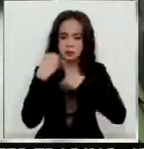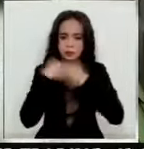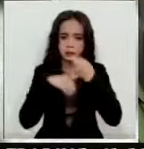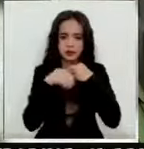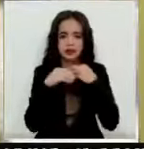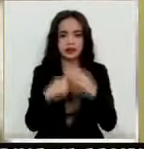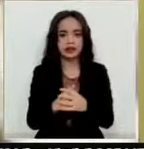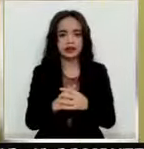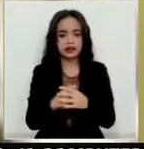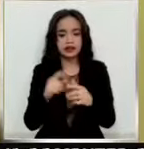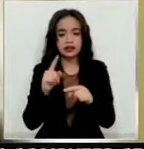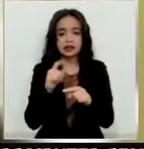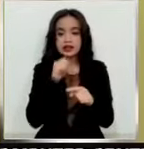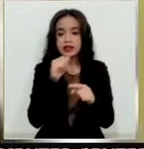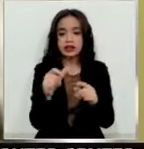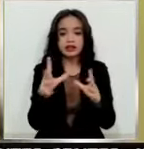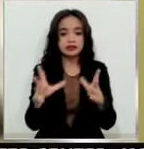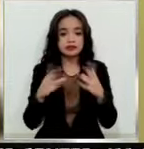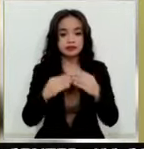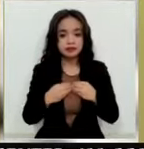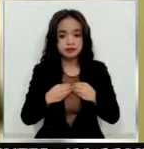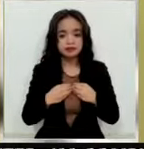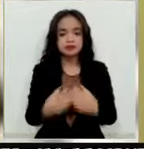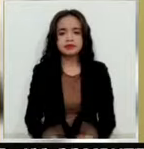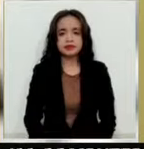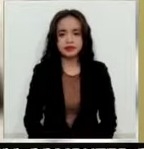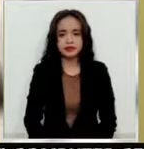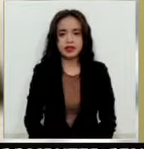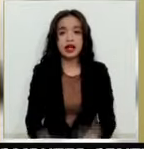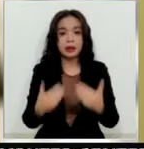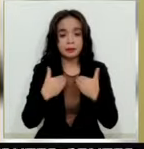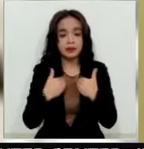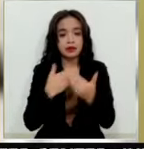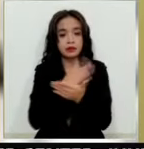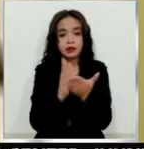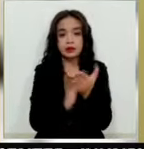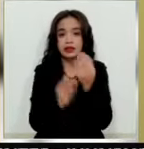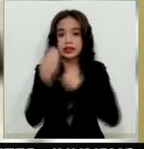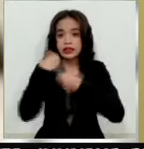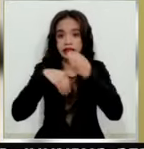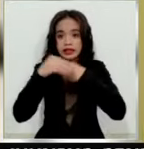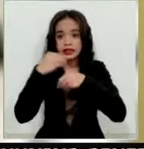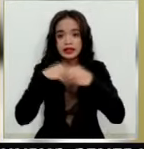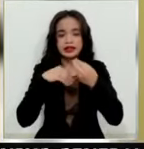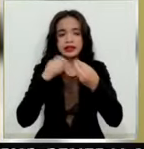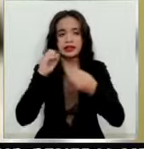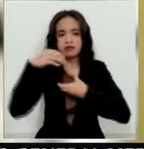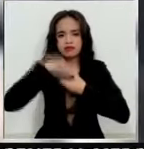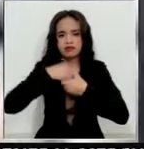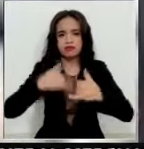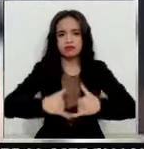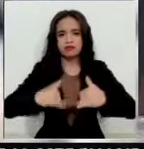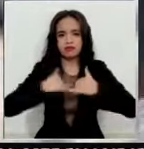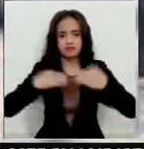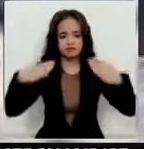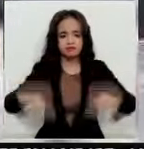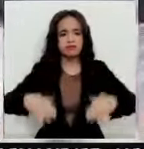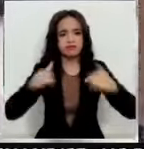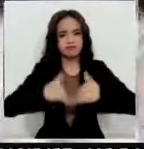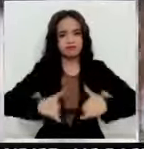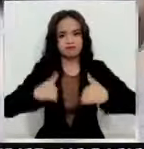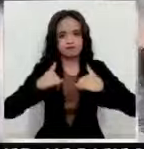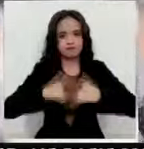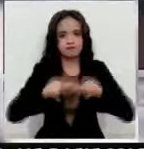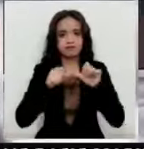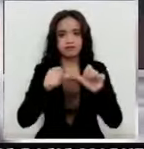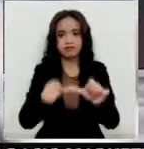katanggap-tanggap kay Doc. Meron po tayong mga kinakain na kapag na-store po sa katawan natin, nandun na siya forever. So, ang nababurn